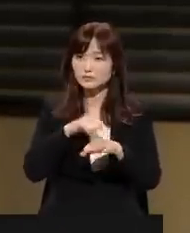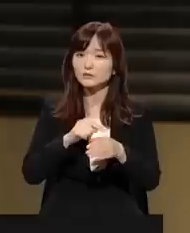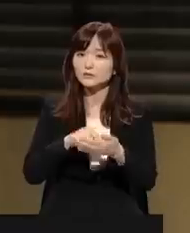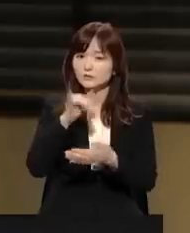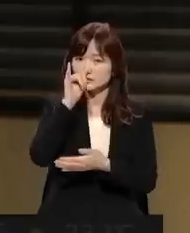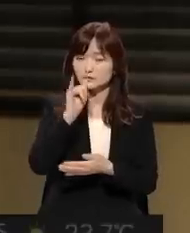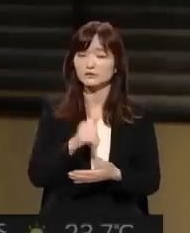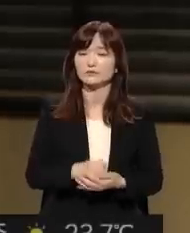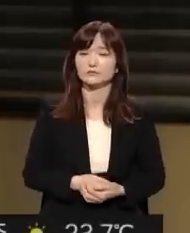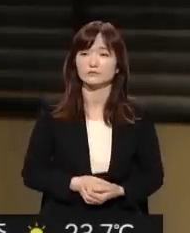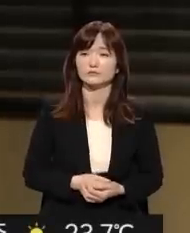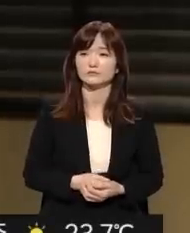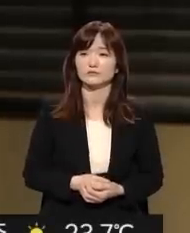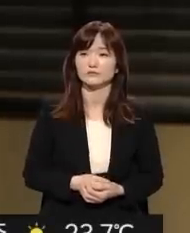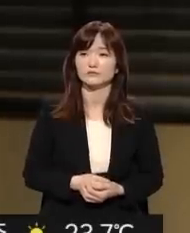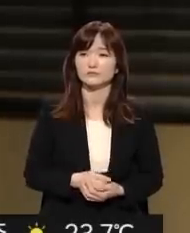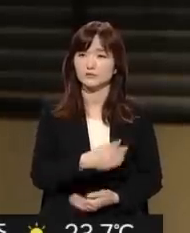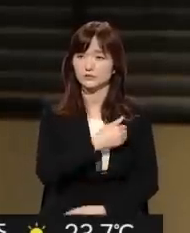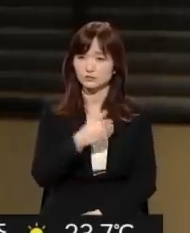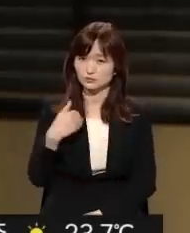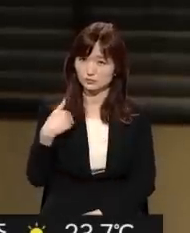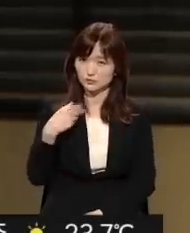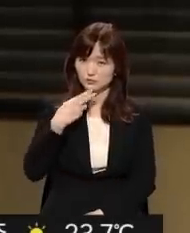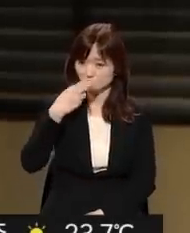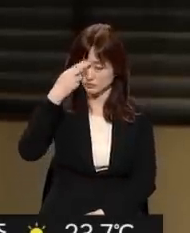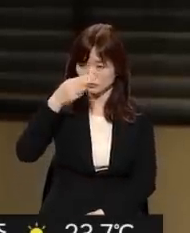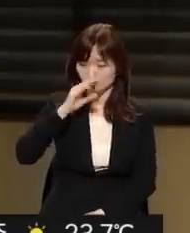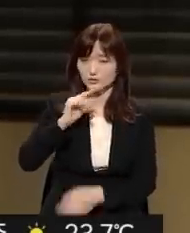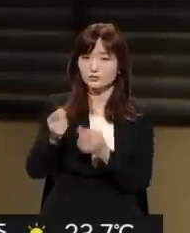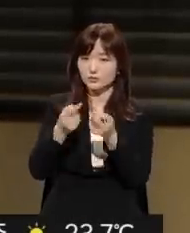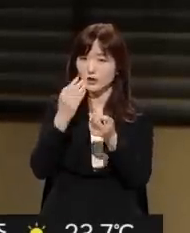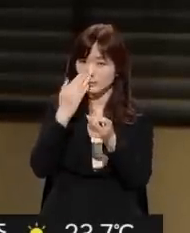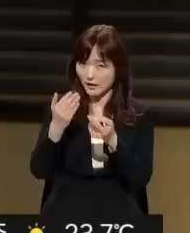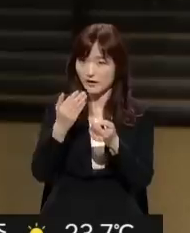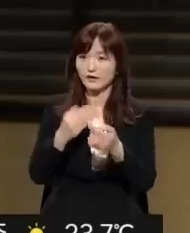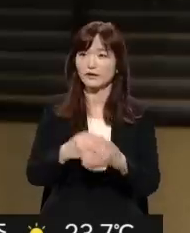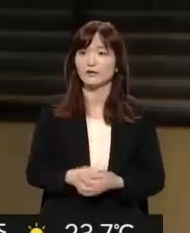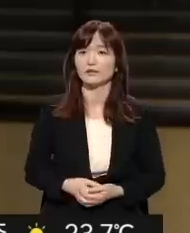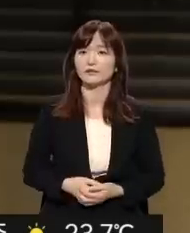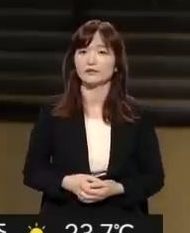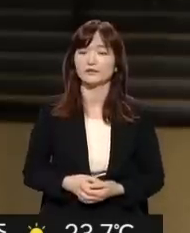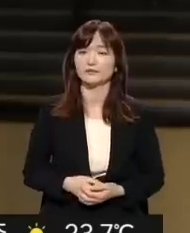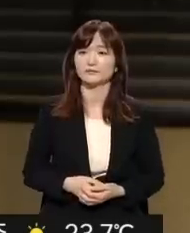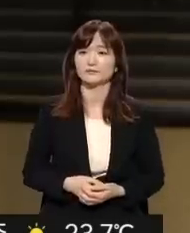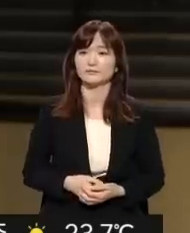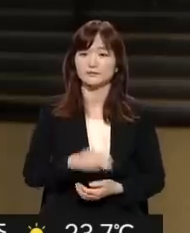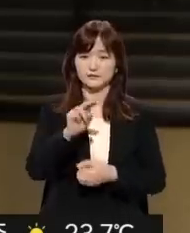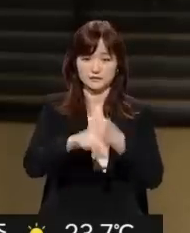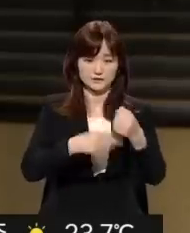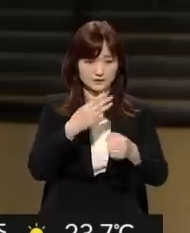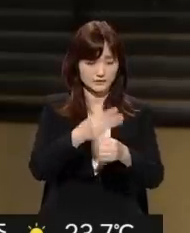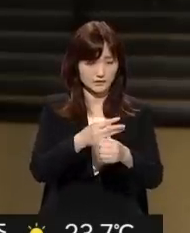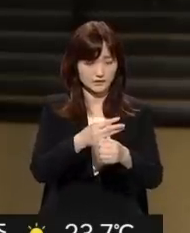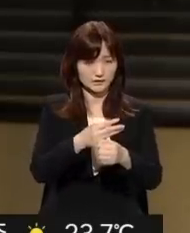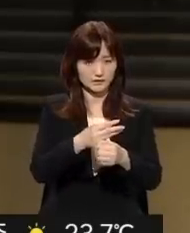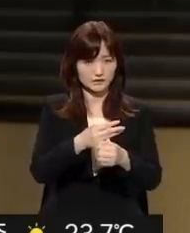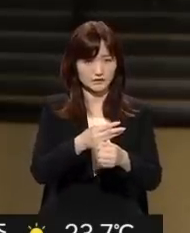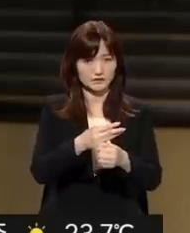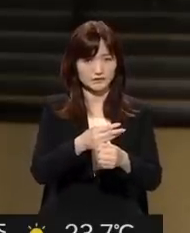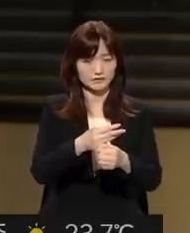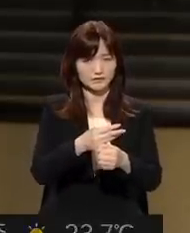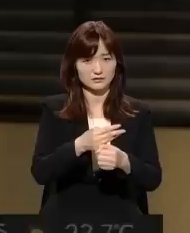있다 그러면 저는 충분히 조절이 가능할 것 같다는 생각 드는데 저도 공감합니다. 23년간에 당했으면 못